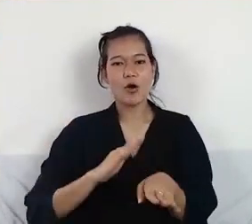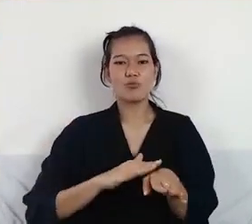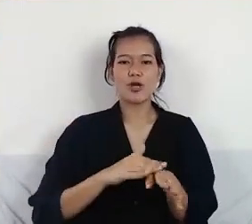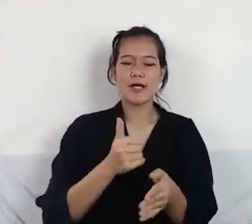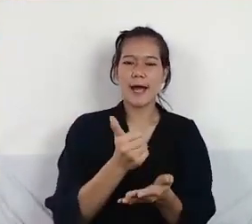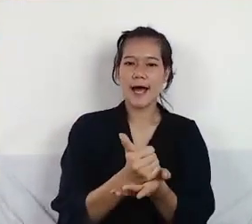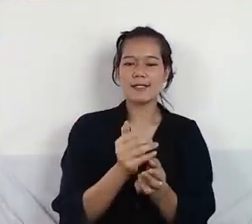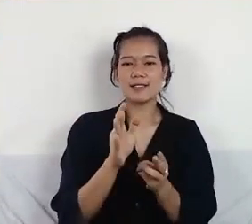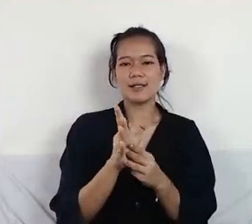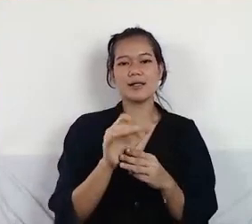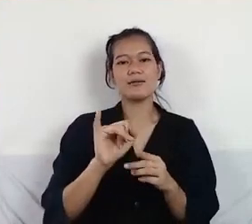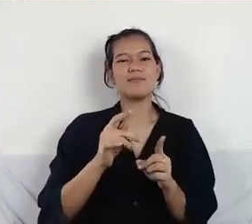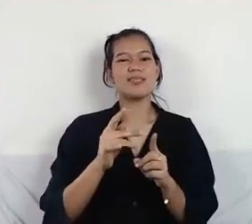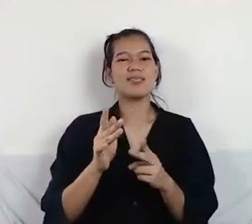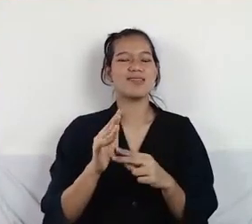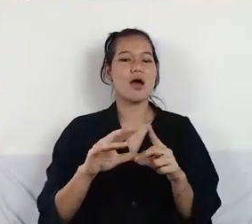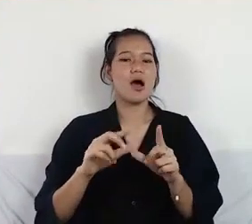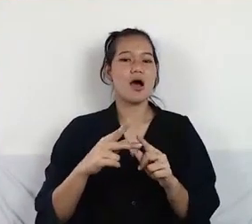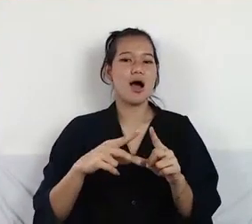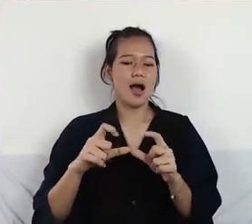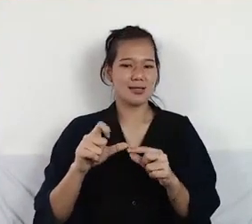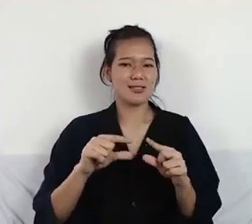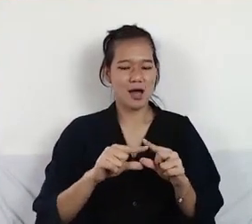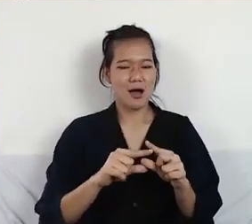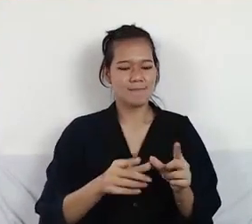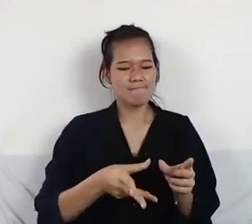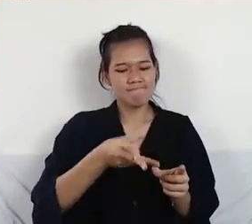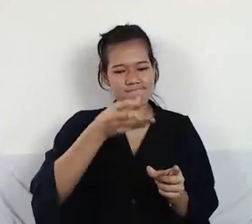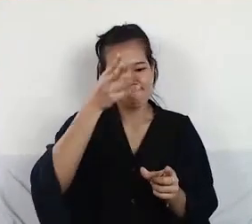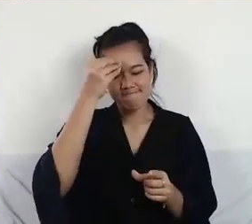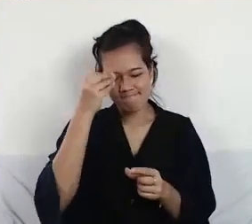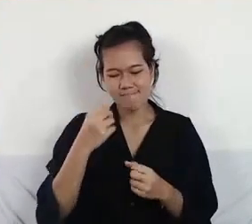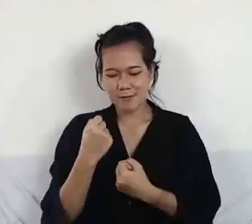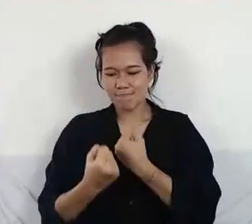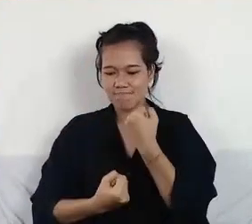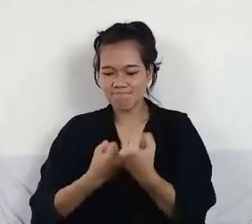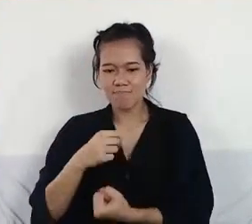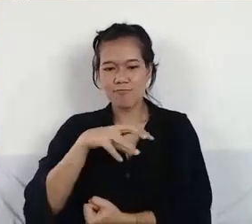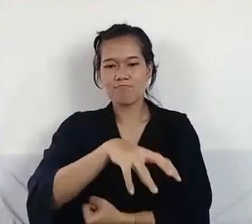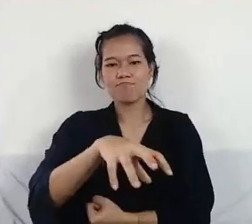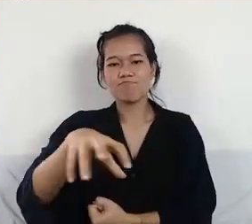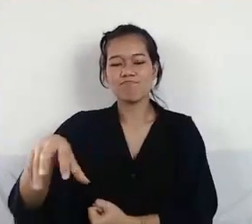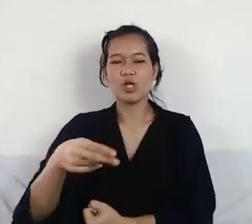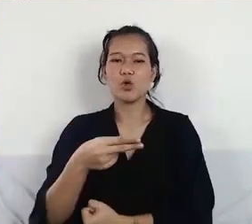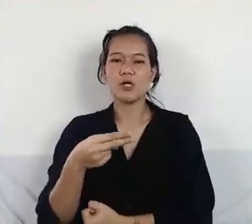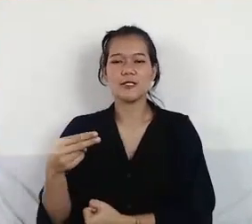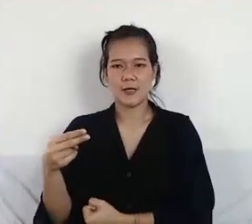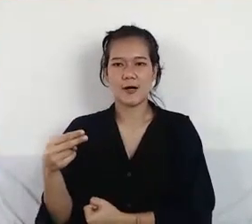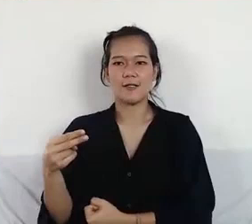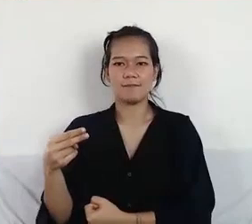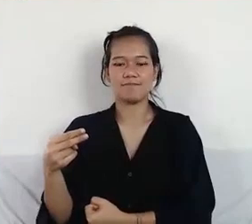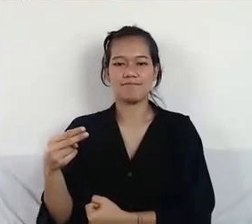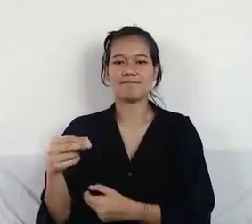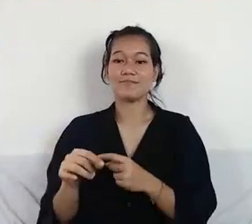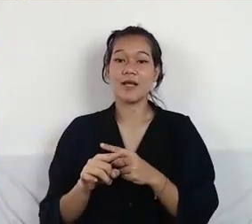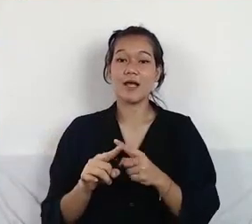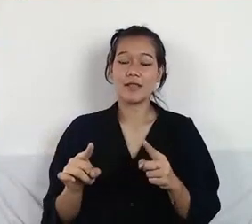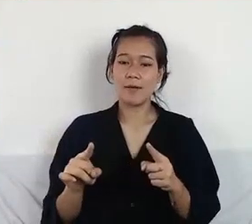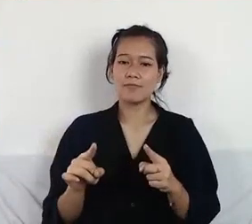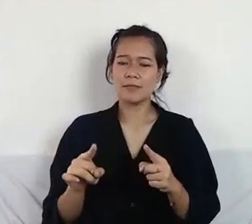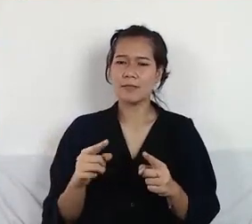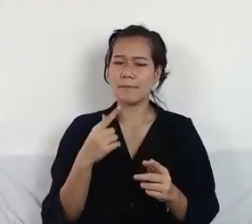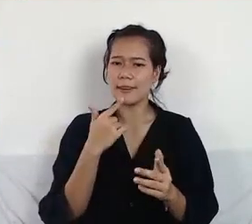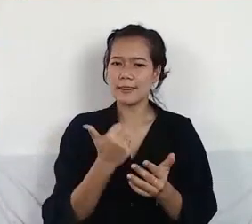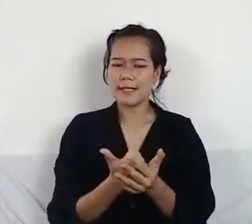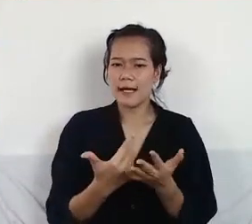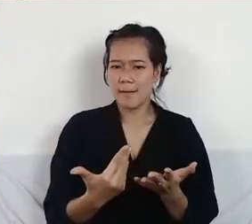Minahasa, tentunya juga dihidupi di wilayah-wilayah yang lain di Indonesia. Namun intinya Bapa, kami